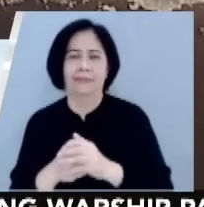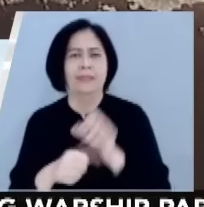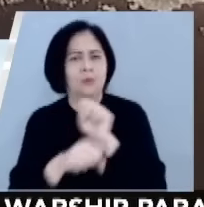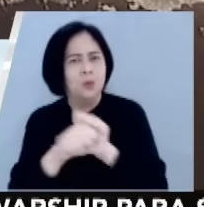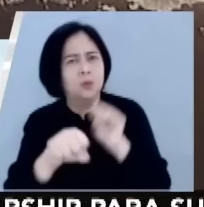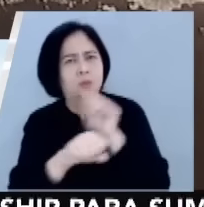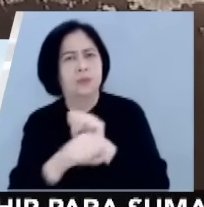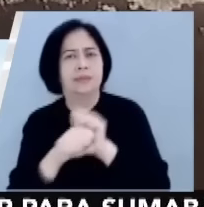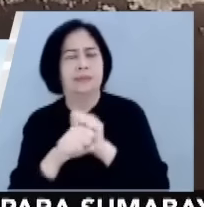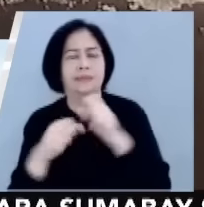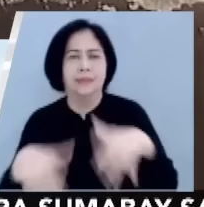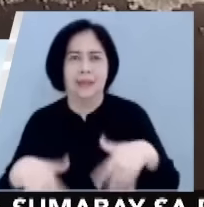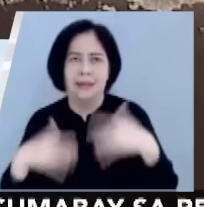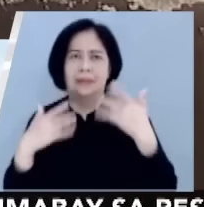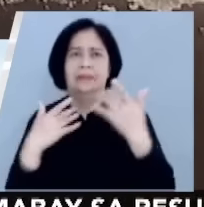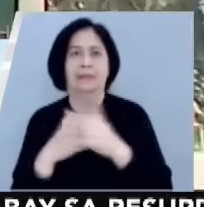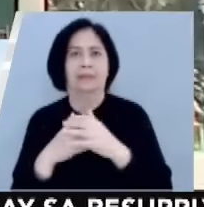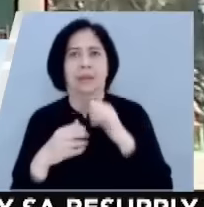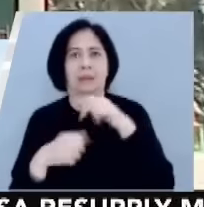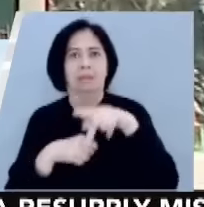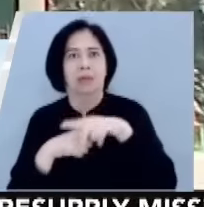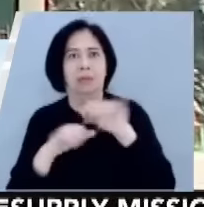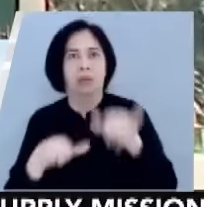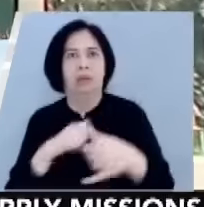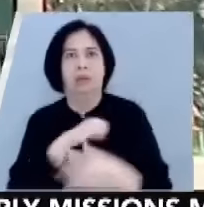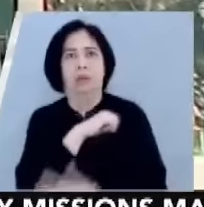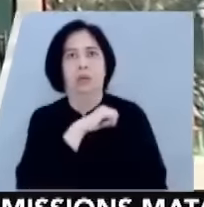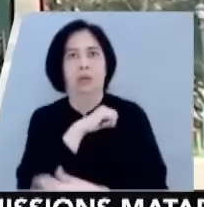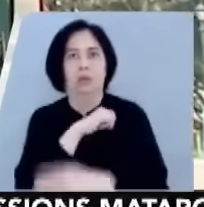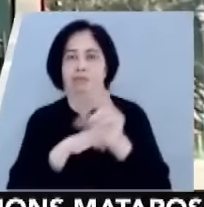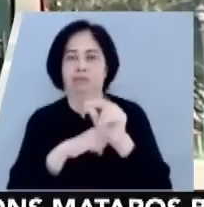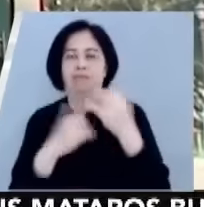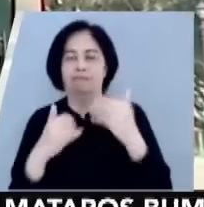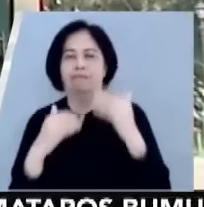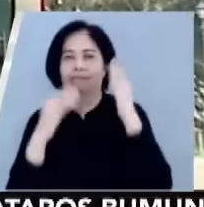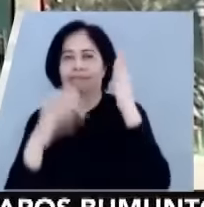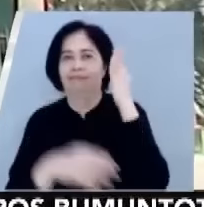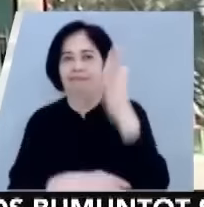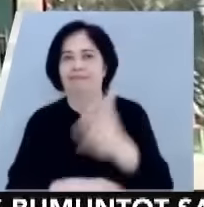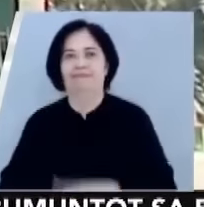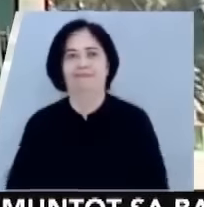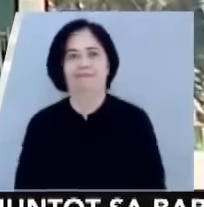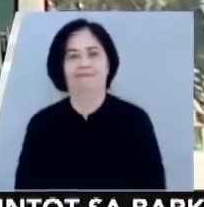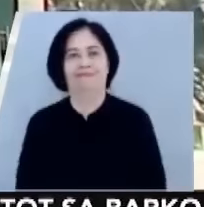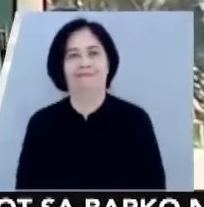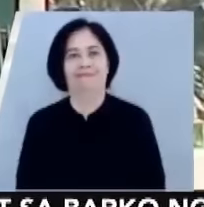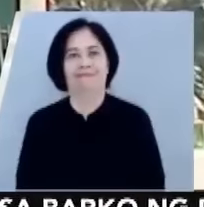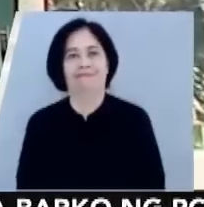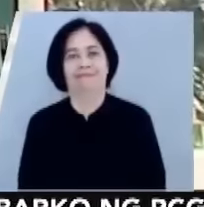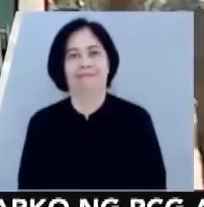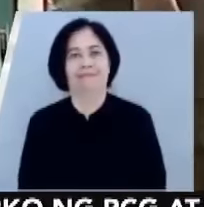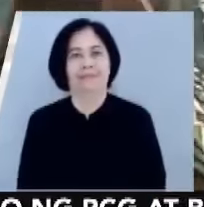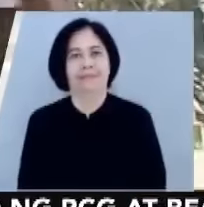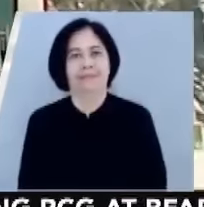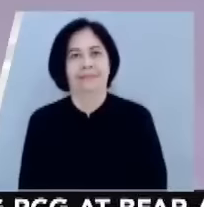kasi hindi naman permanente na nandyan ka. Para sa GMA Integrated News, Darlene Kay, nakatutok 24